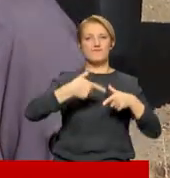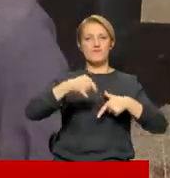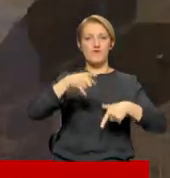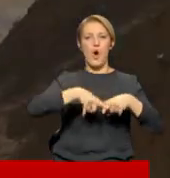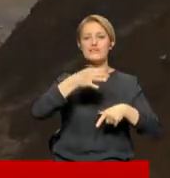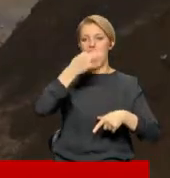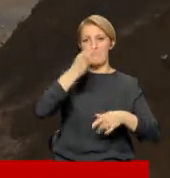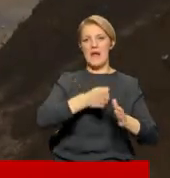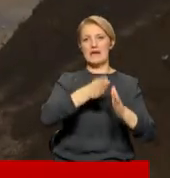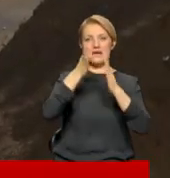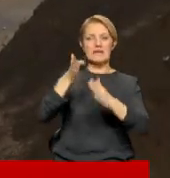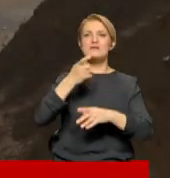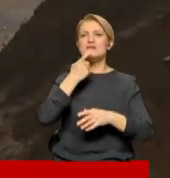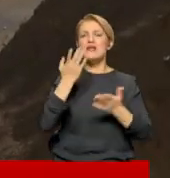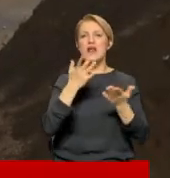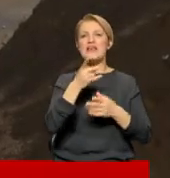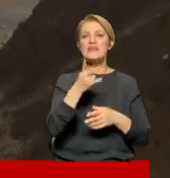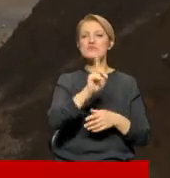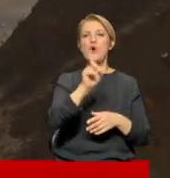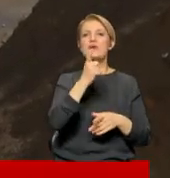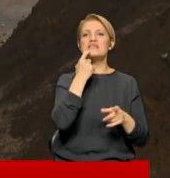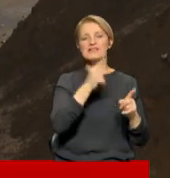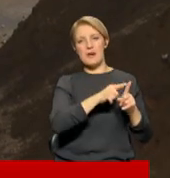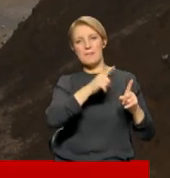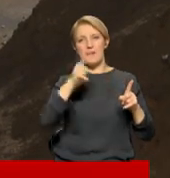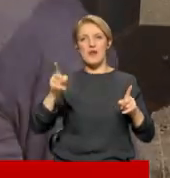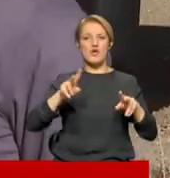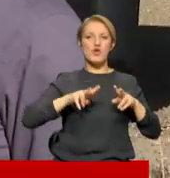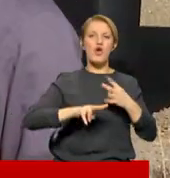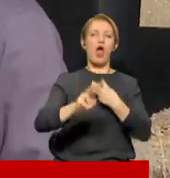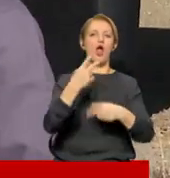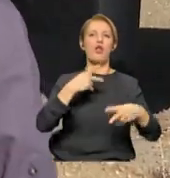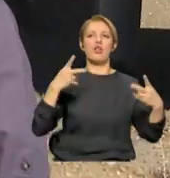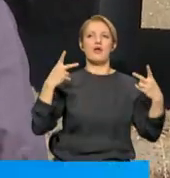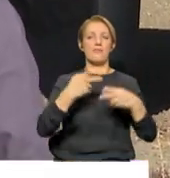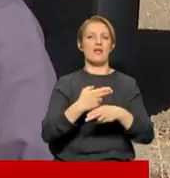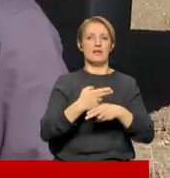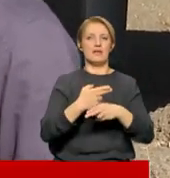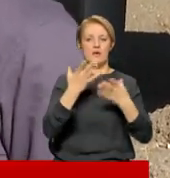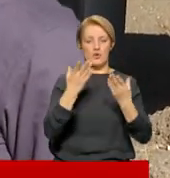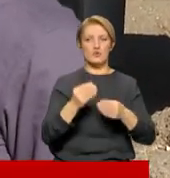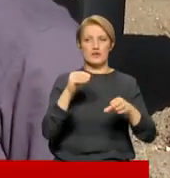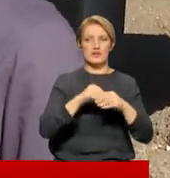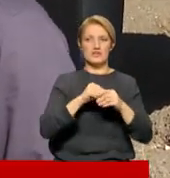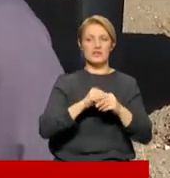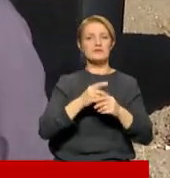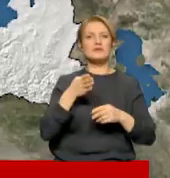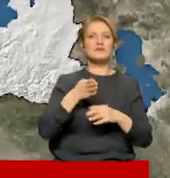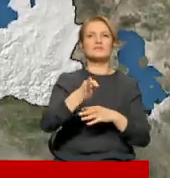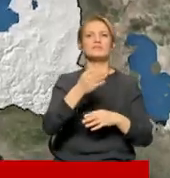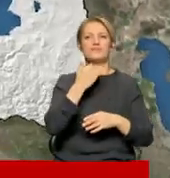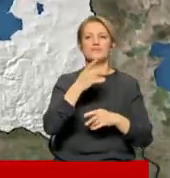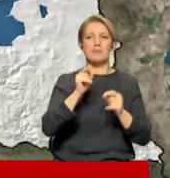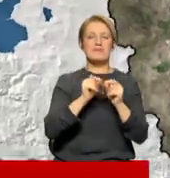tüneller bu halde bekliyor Yolumuz kapalı iki ilçe arası yol kapalı olduğu için bir türlü geçemedik